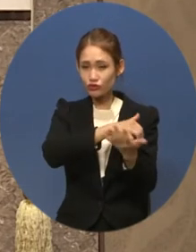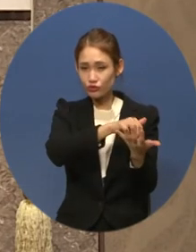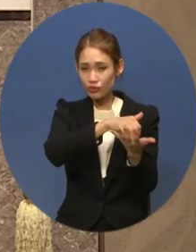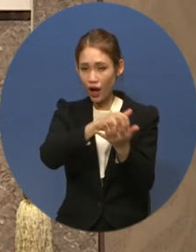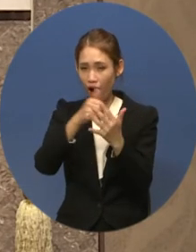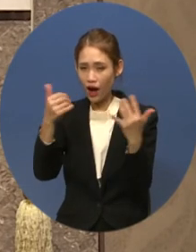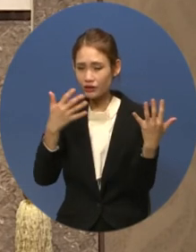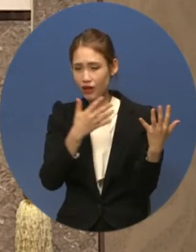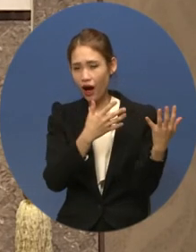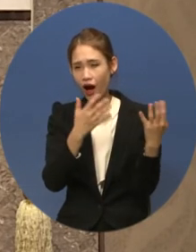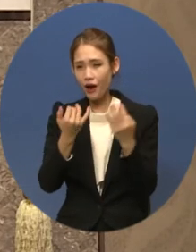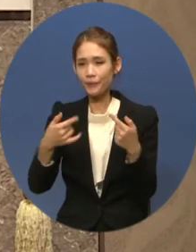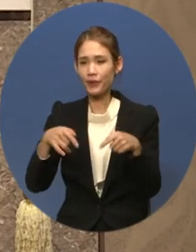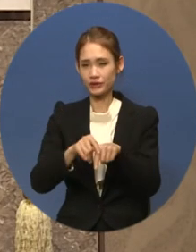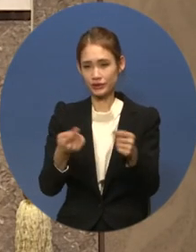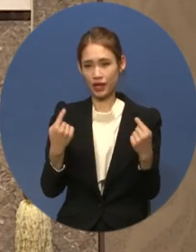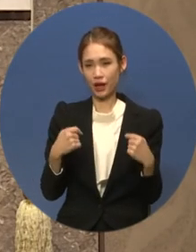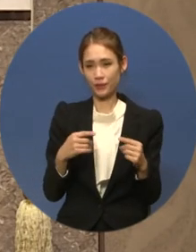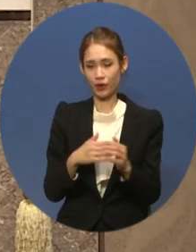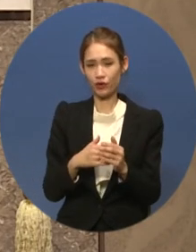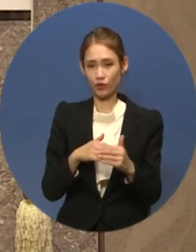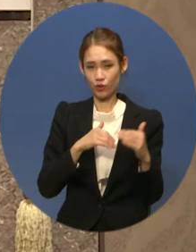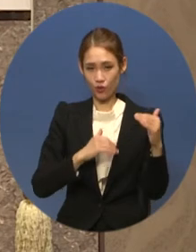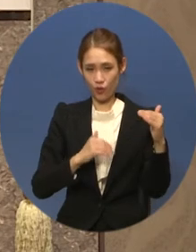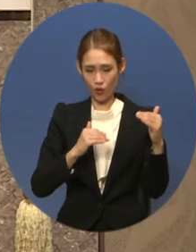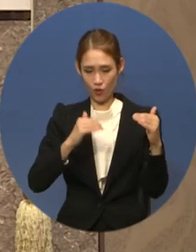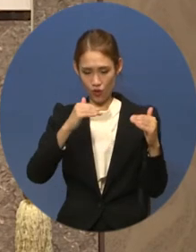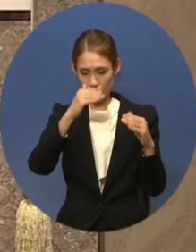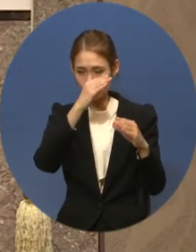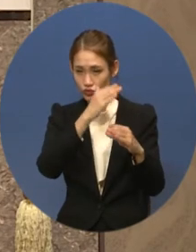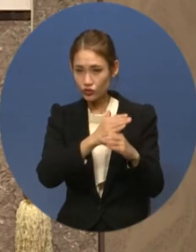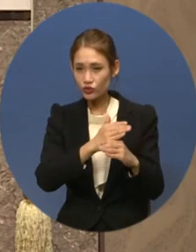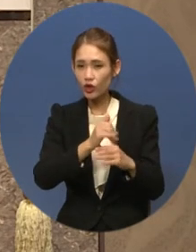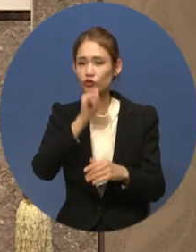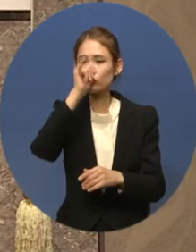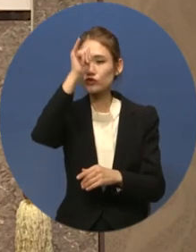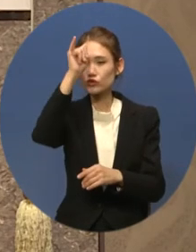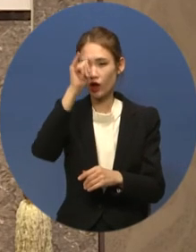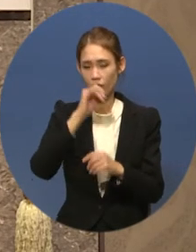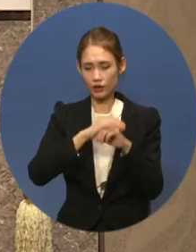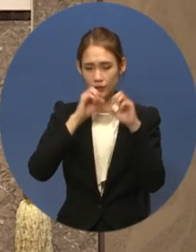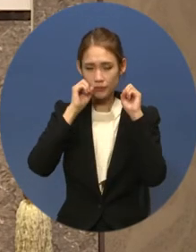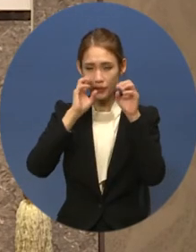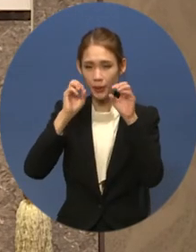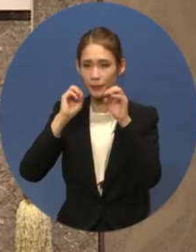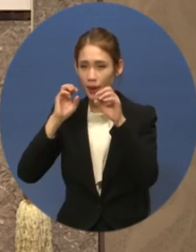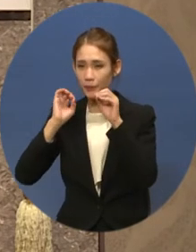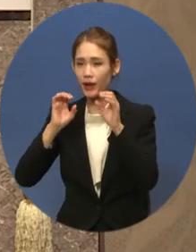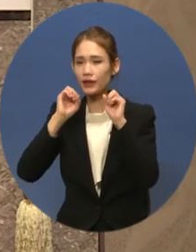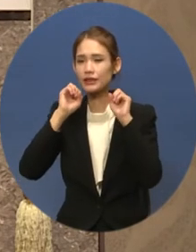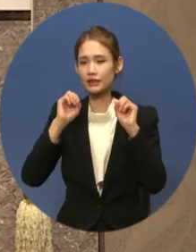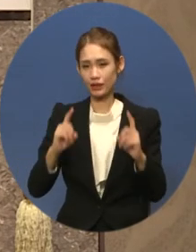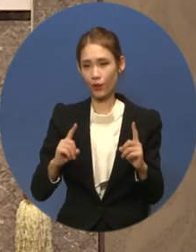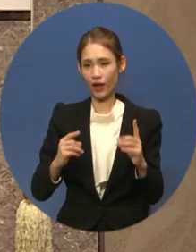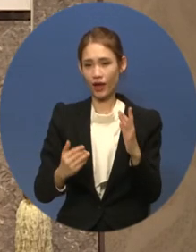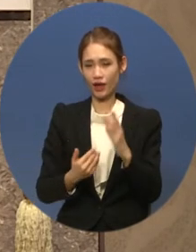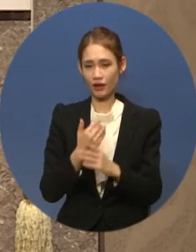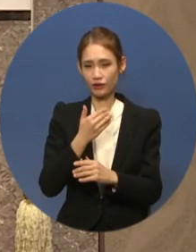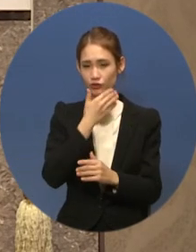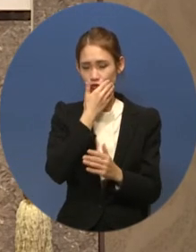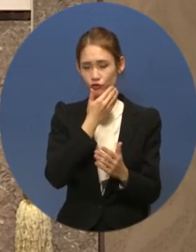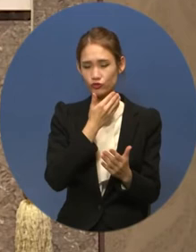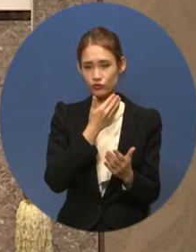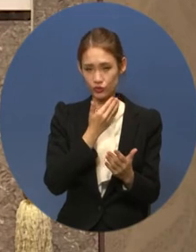참여하게 되고 그 과정 속에서 사회적 기업 제품의 우수성이 너희 알려지는 계기가 되기 때문에 대단히 중요한